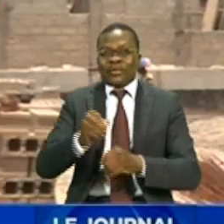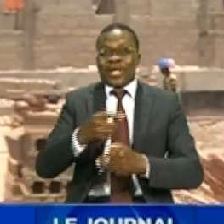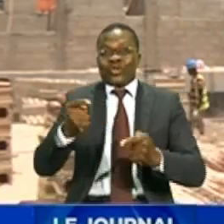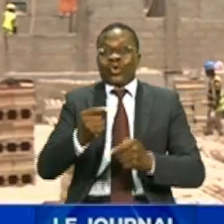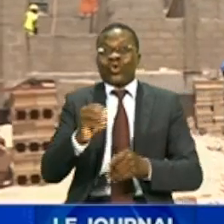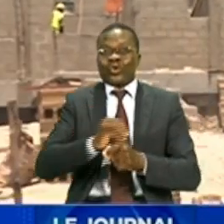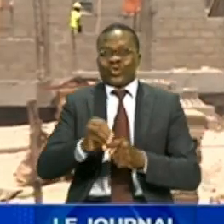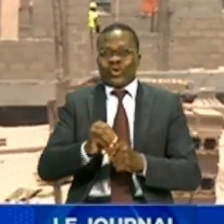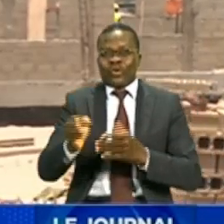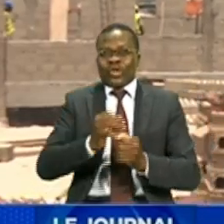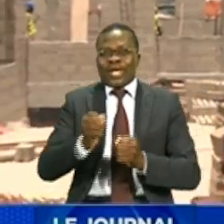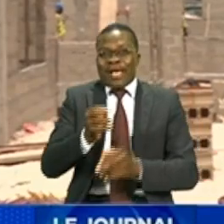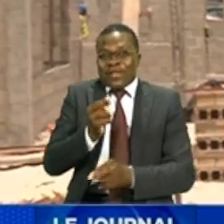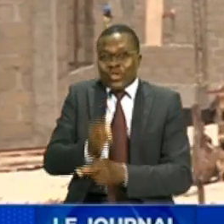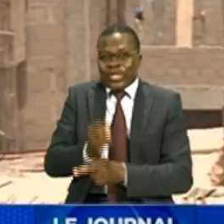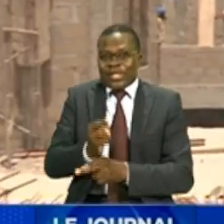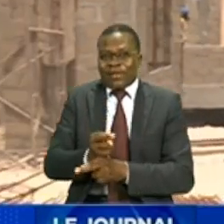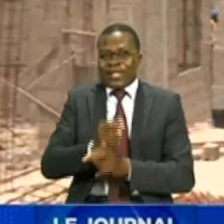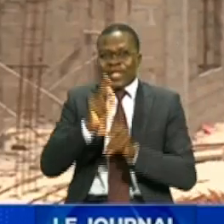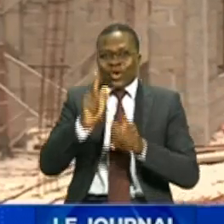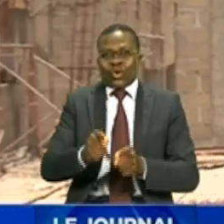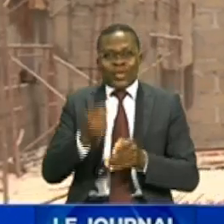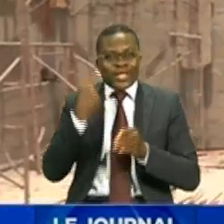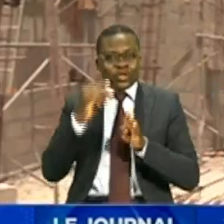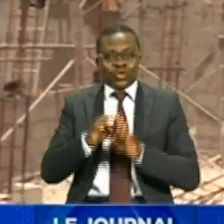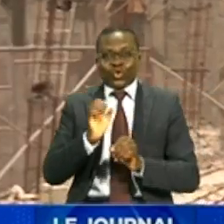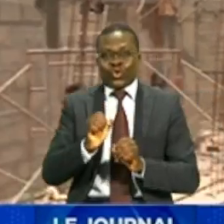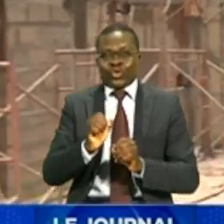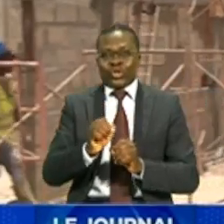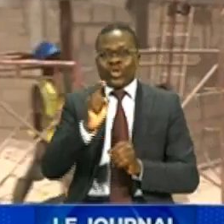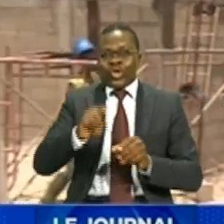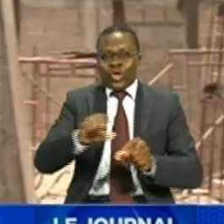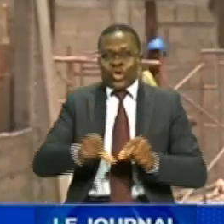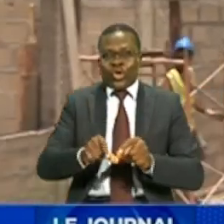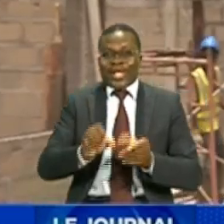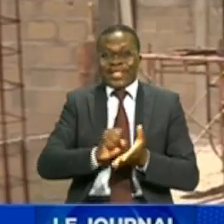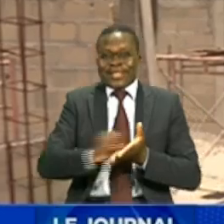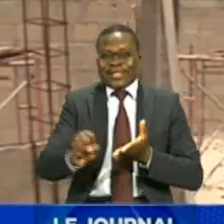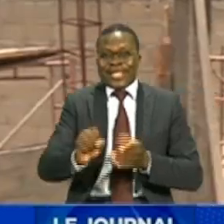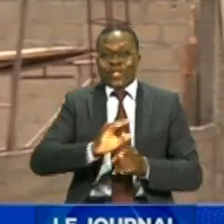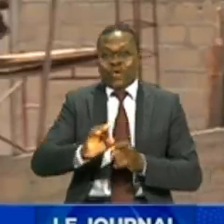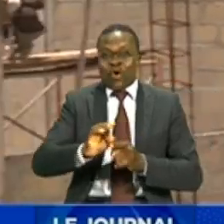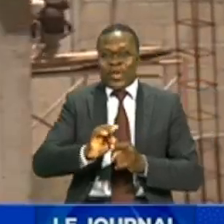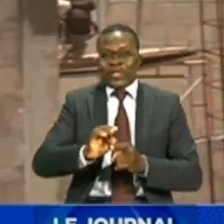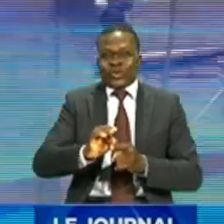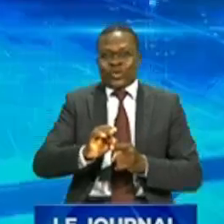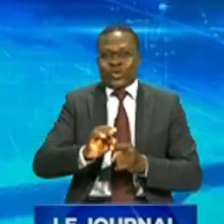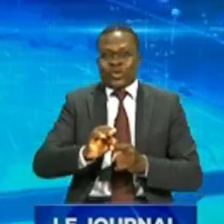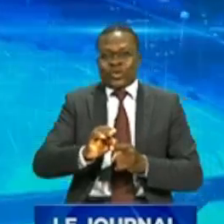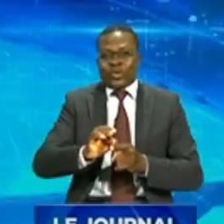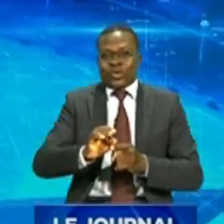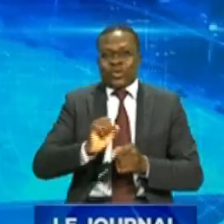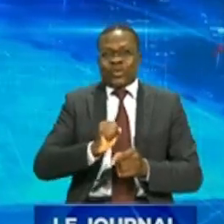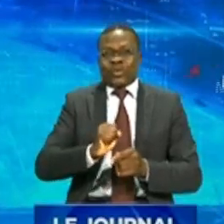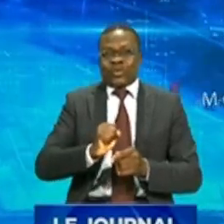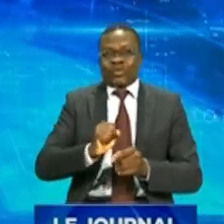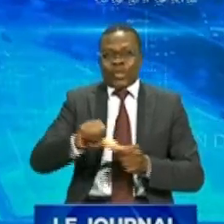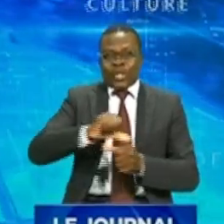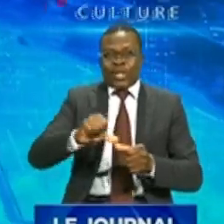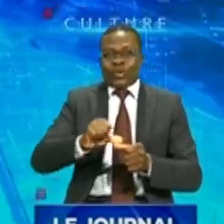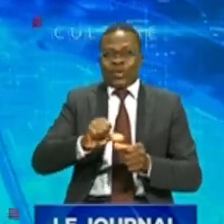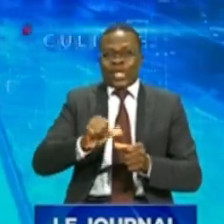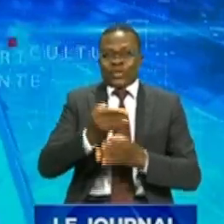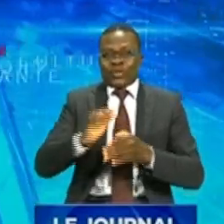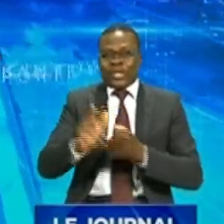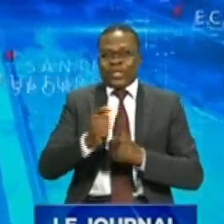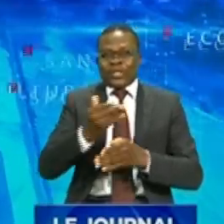grosses œuvres afin de réserver aux personnes malentendantes un cadre sain de formation. La coopération